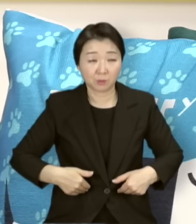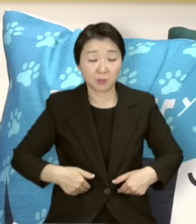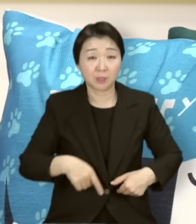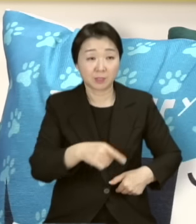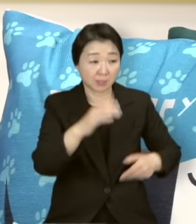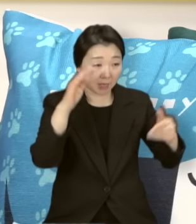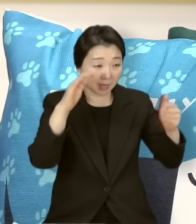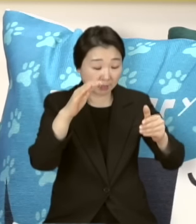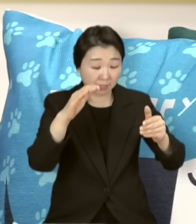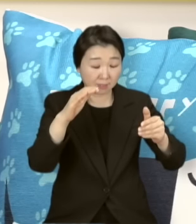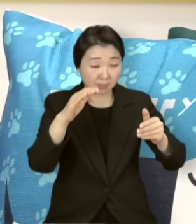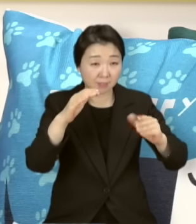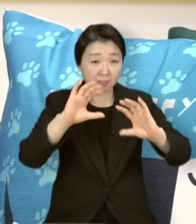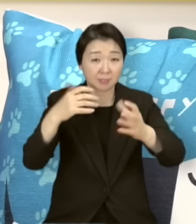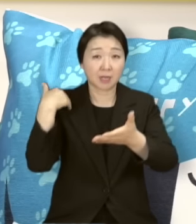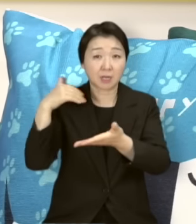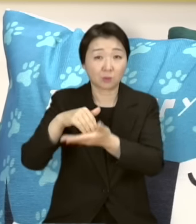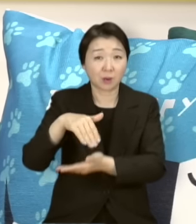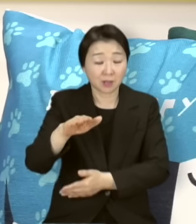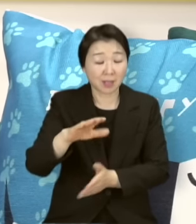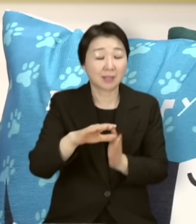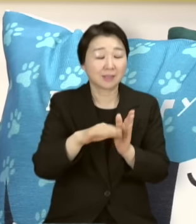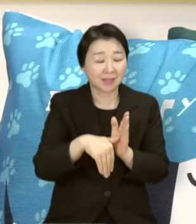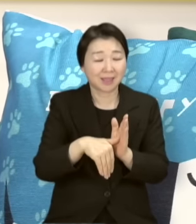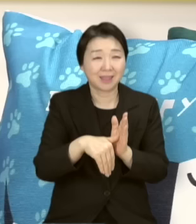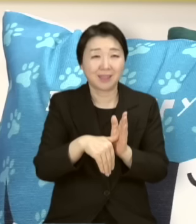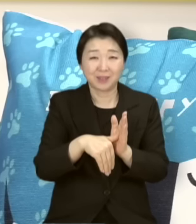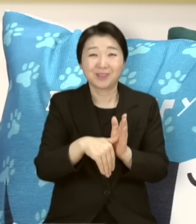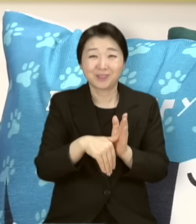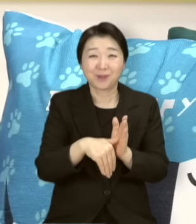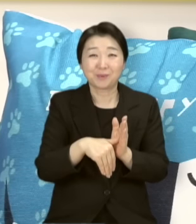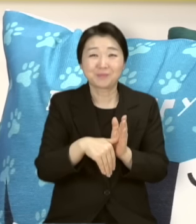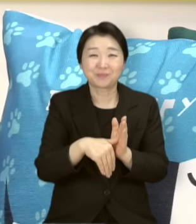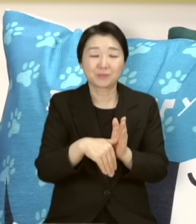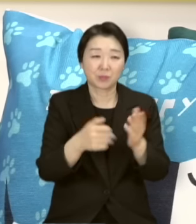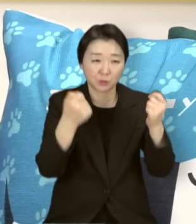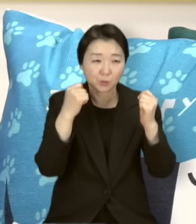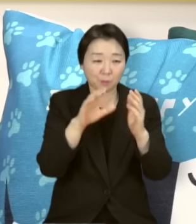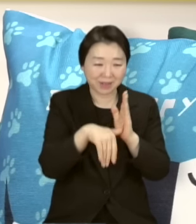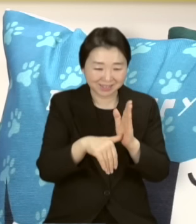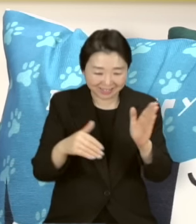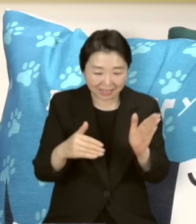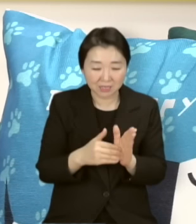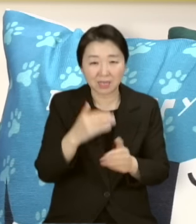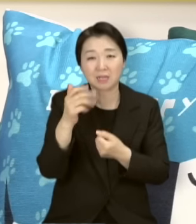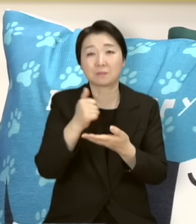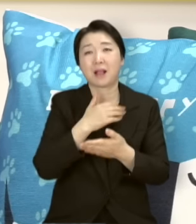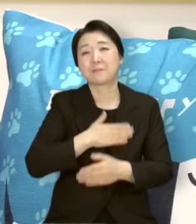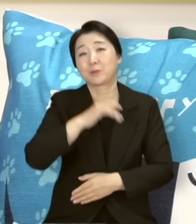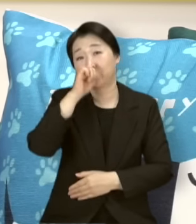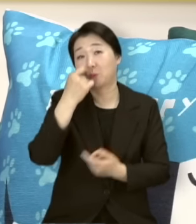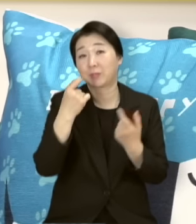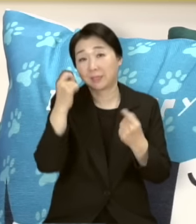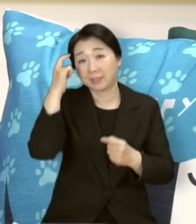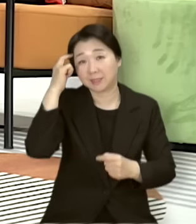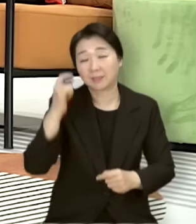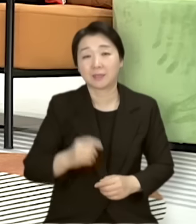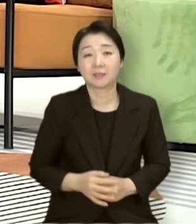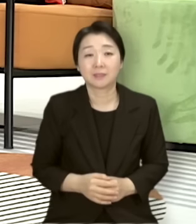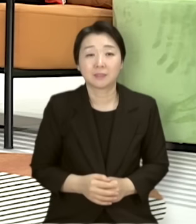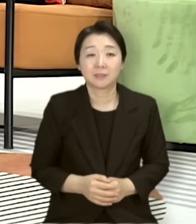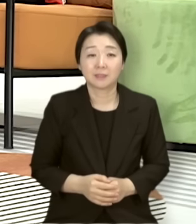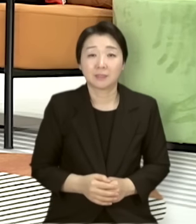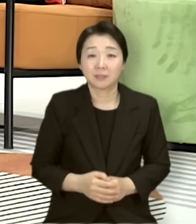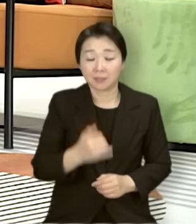돌아갈 때쯤 하나님을 알게 되면 얼마나 좋을까 이런 생각이 있었고요. 그리고 그런 것은